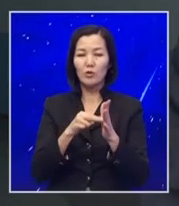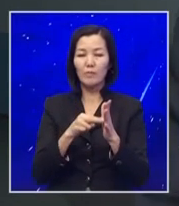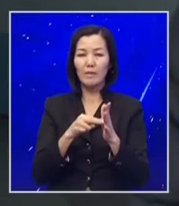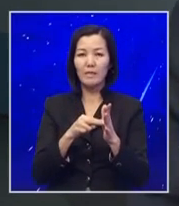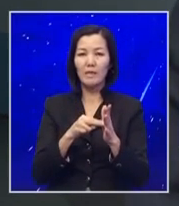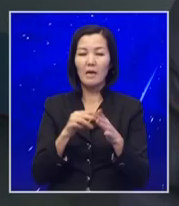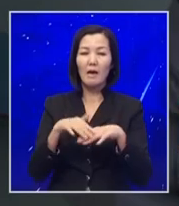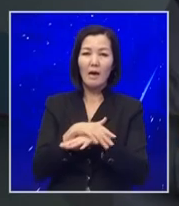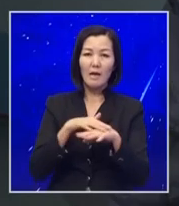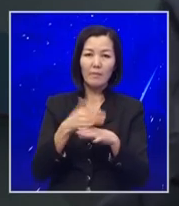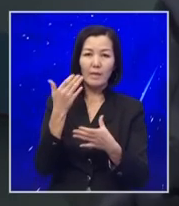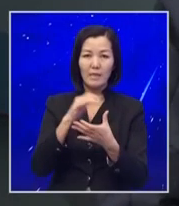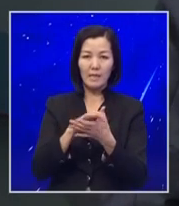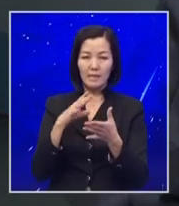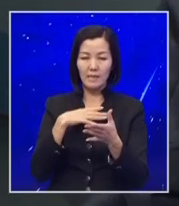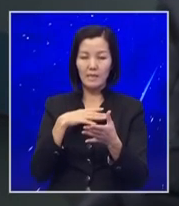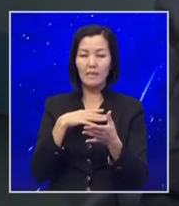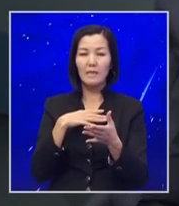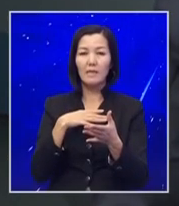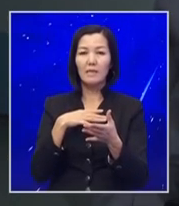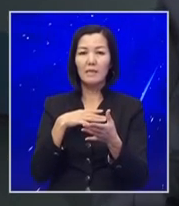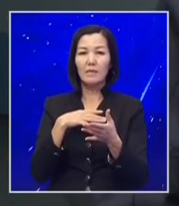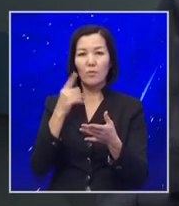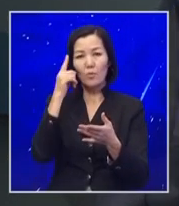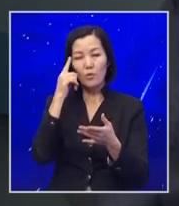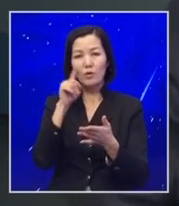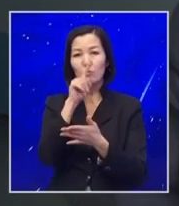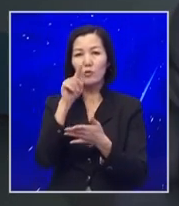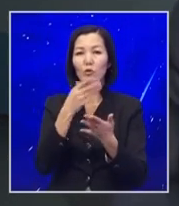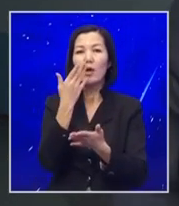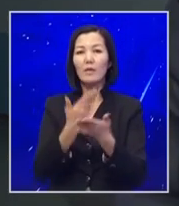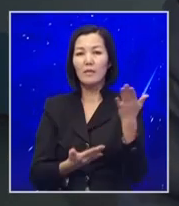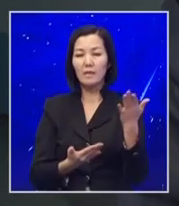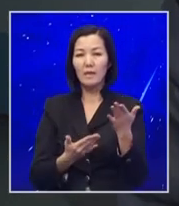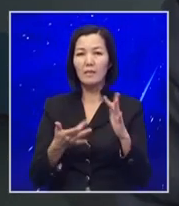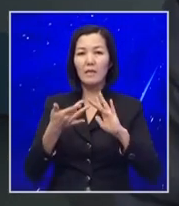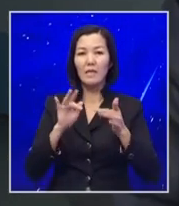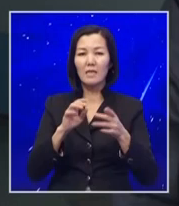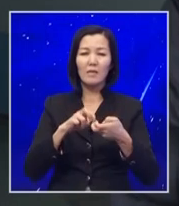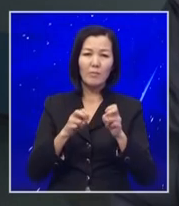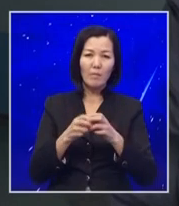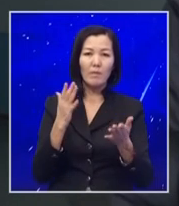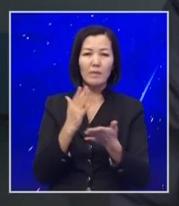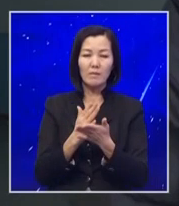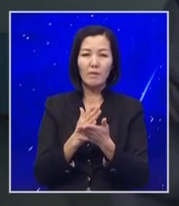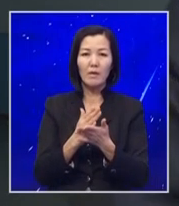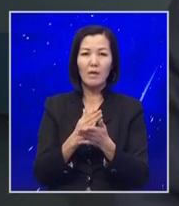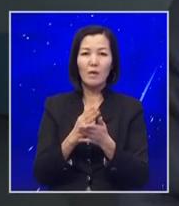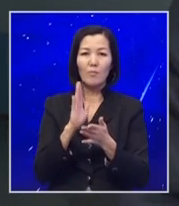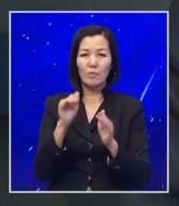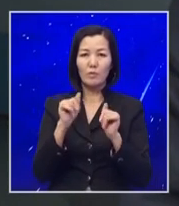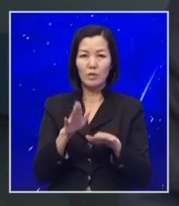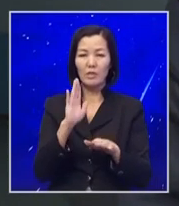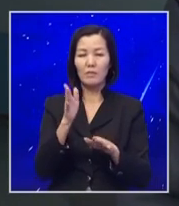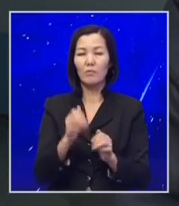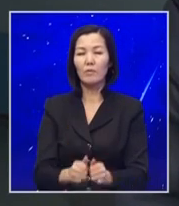жағы елдіңге таныстырып, олардың ой-пікірін біліп атырмыз. Интернет мәселесі көтеріліп атыр, оны да болашаққа деп